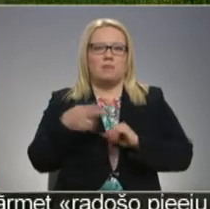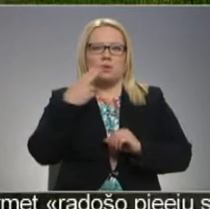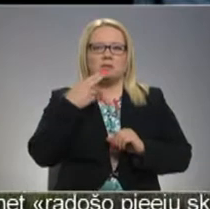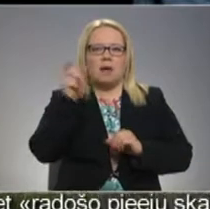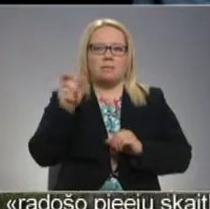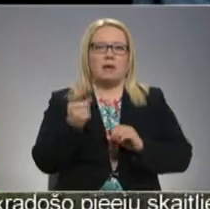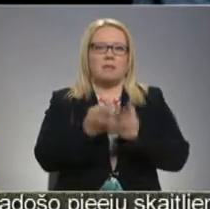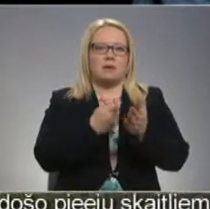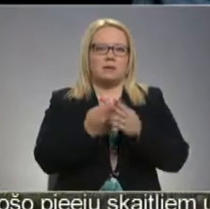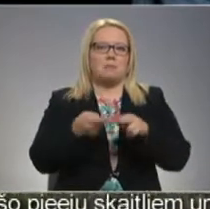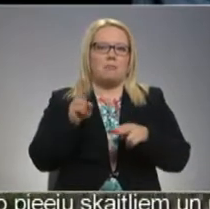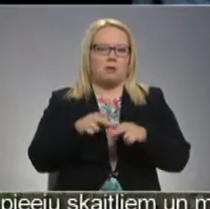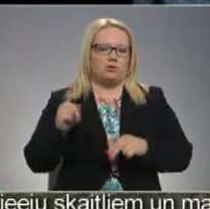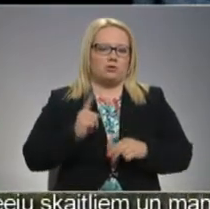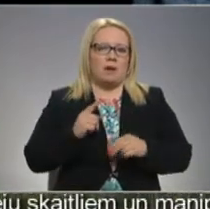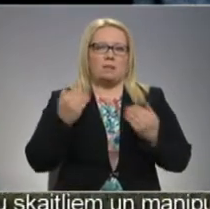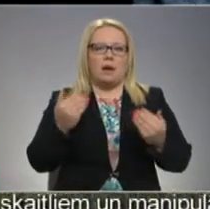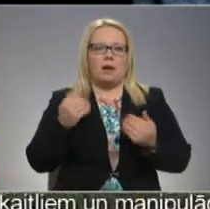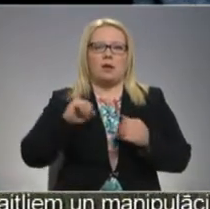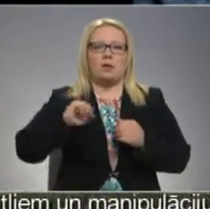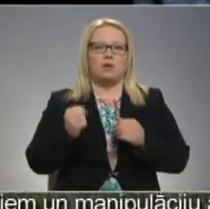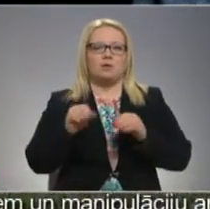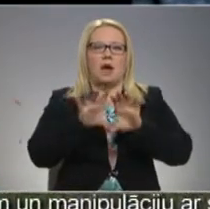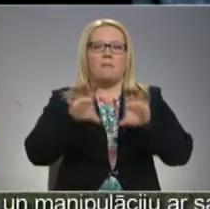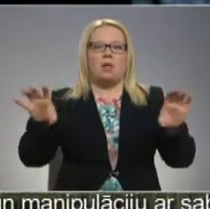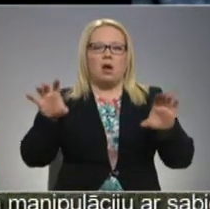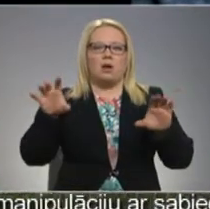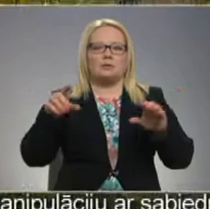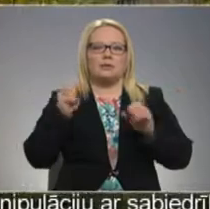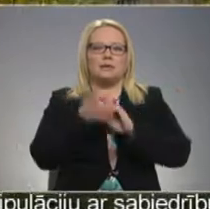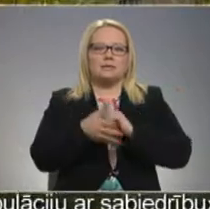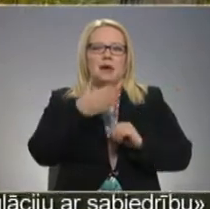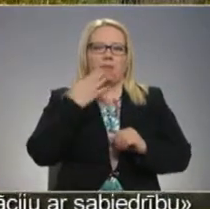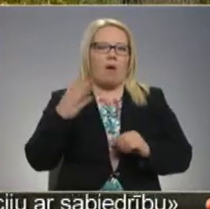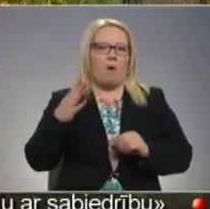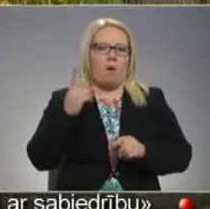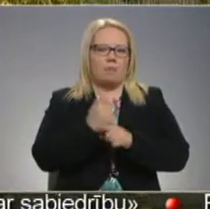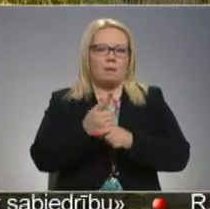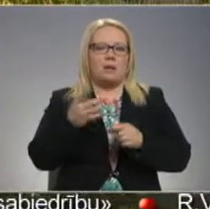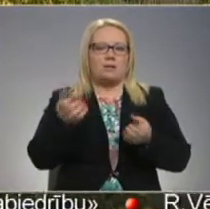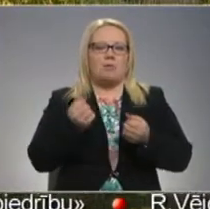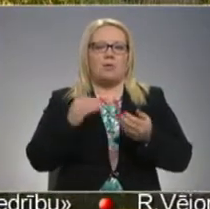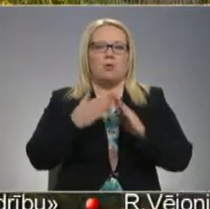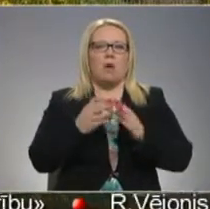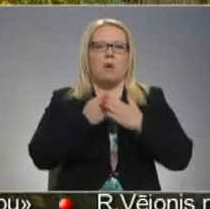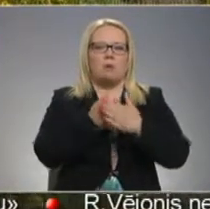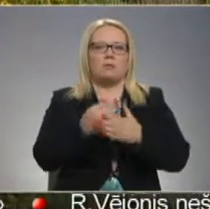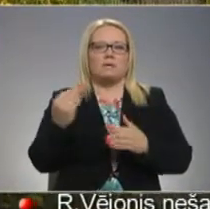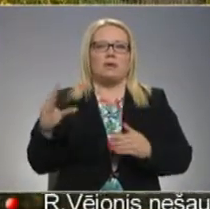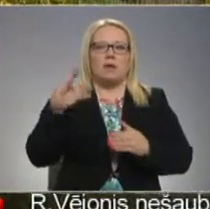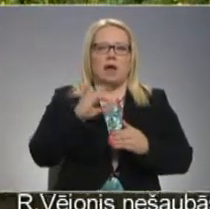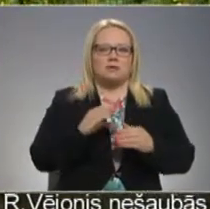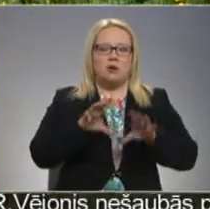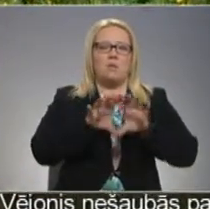papildus uzmanību. Pagaidām dabai draudzīgā meliorācijas sistēma vēl nav obligāta, bet saņemot no lauka atbalsta dienesta finansējumu